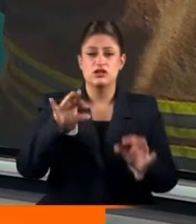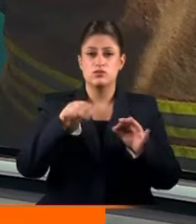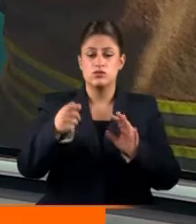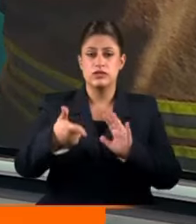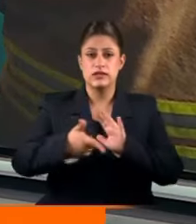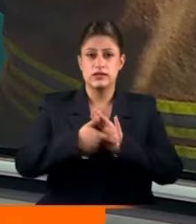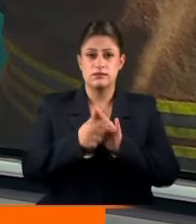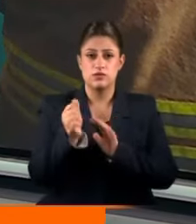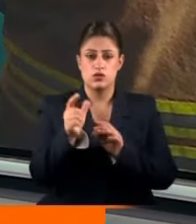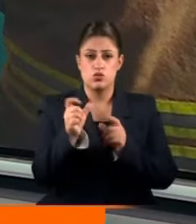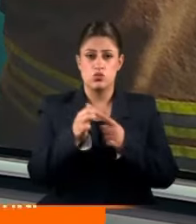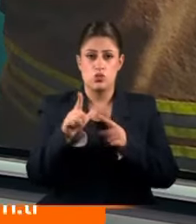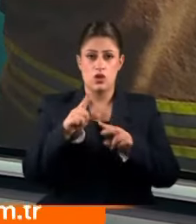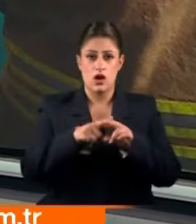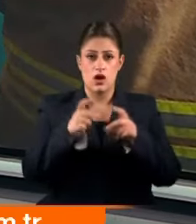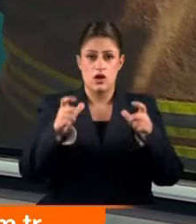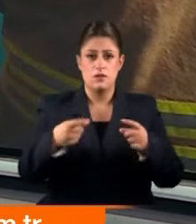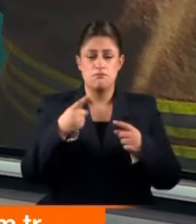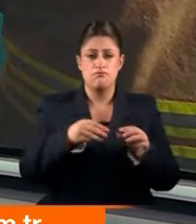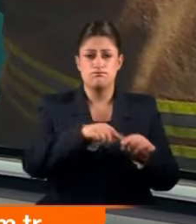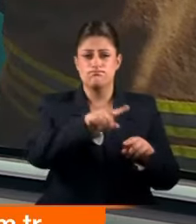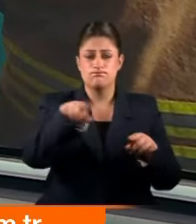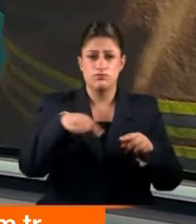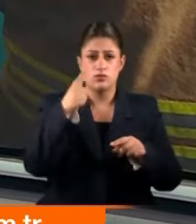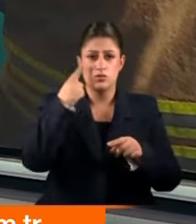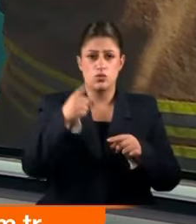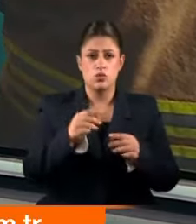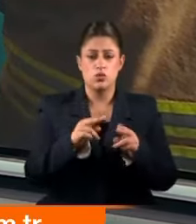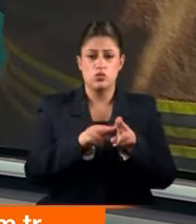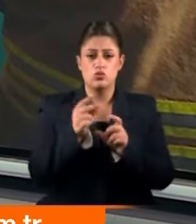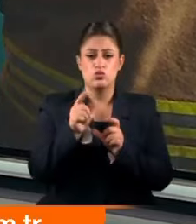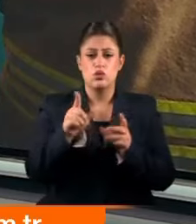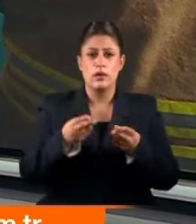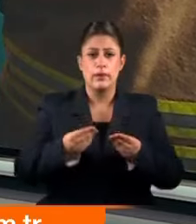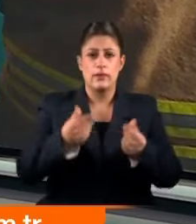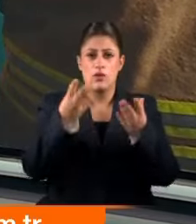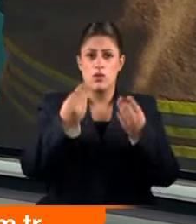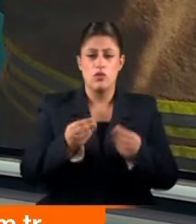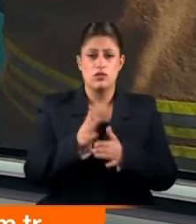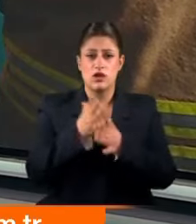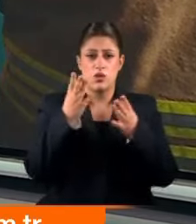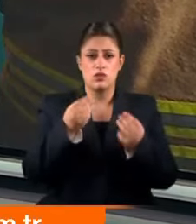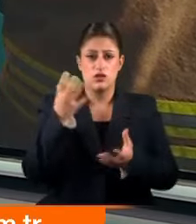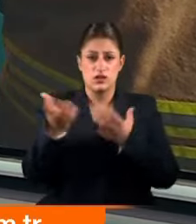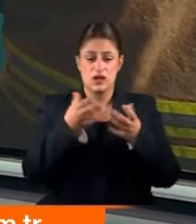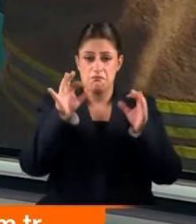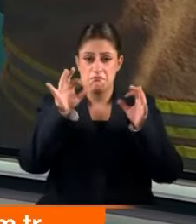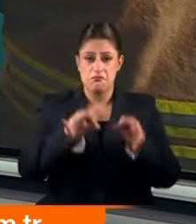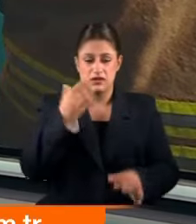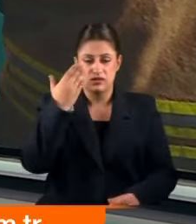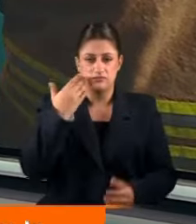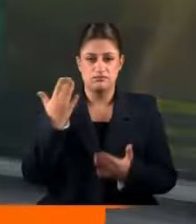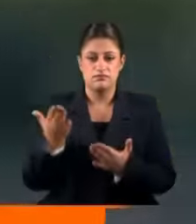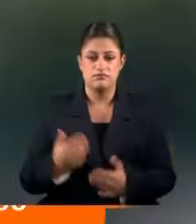İzmir Urla'da binlerce hektarlık alanı küle çeviren piknikçilerin neden olduğu yangının başlama anları.